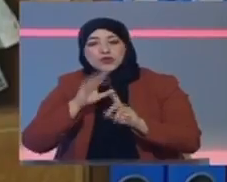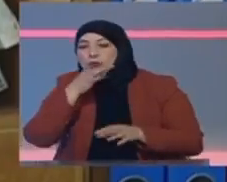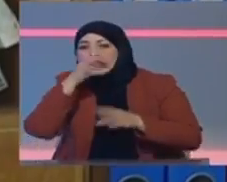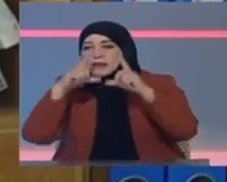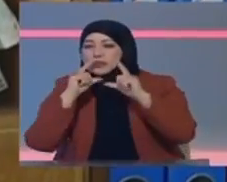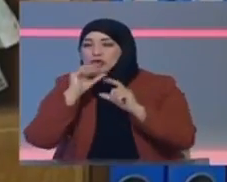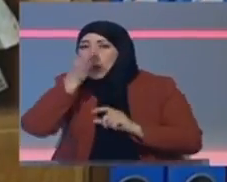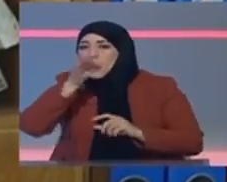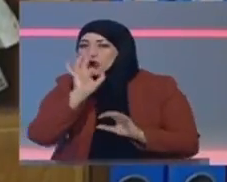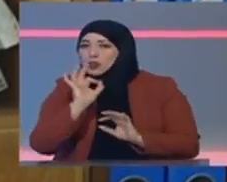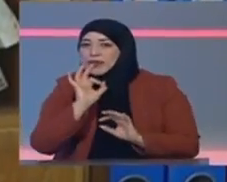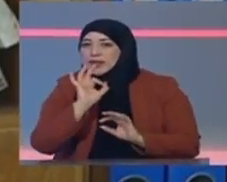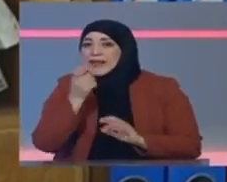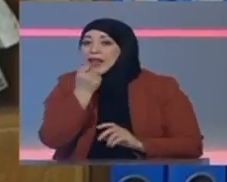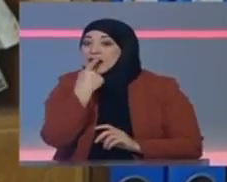اليدويه